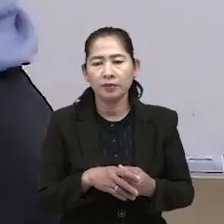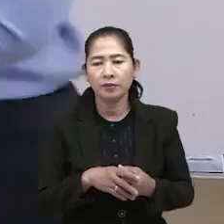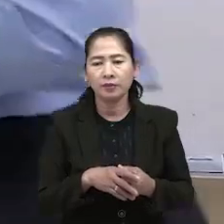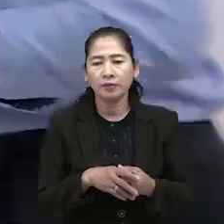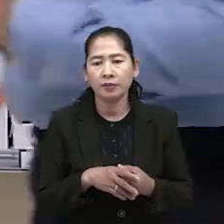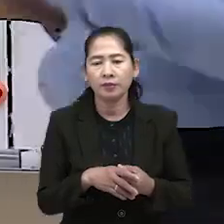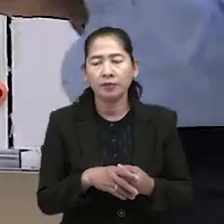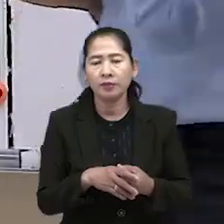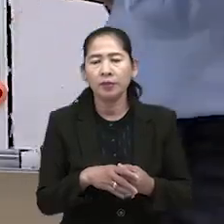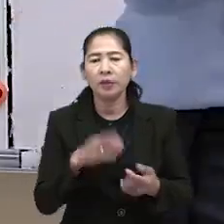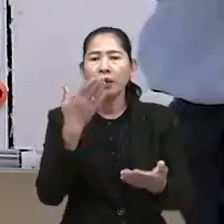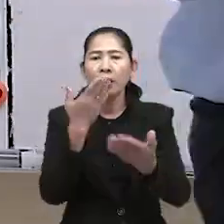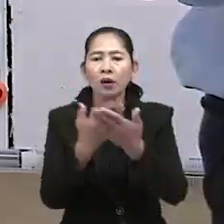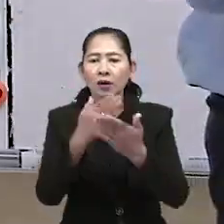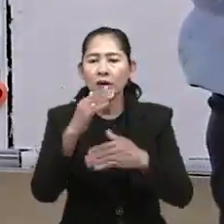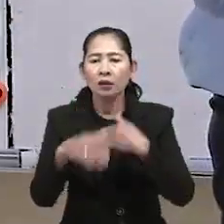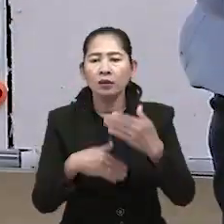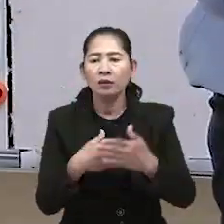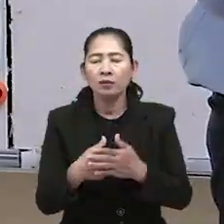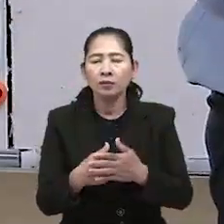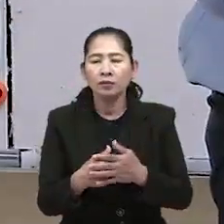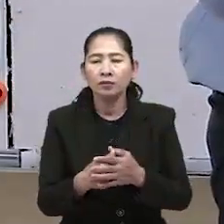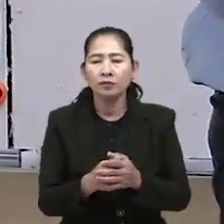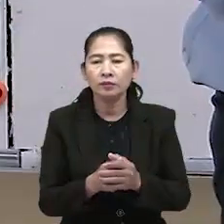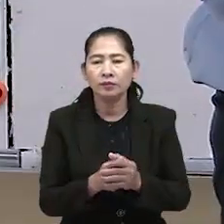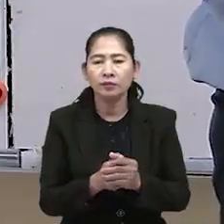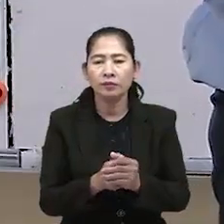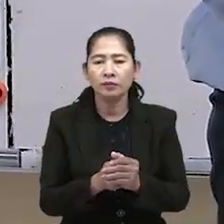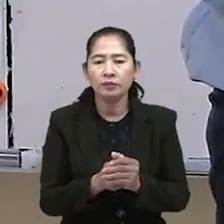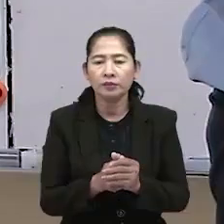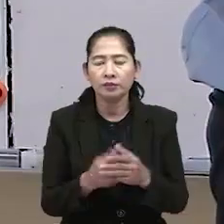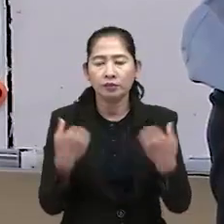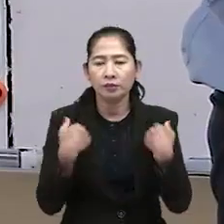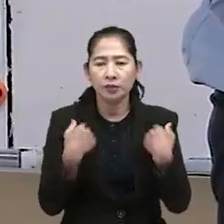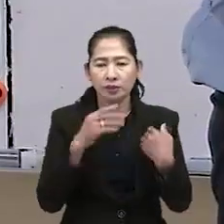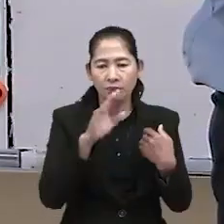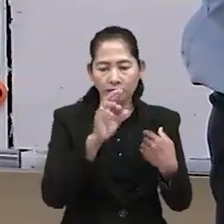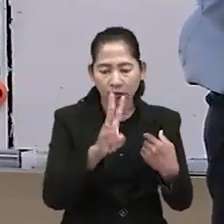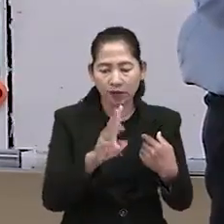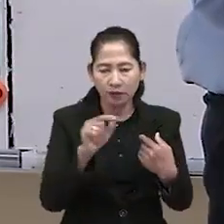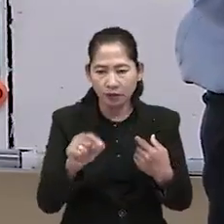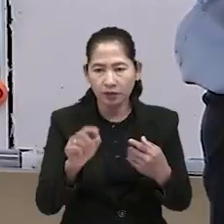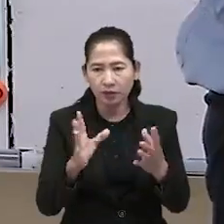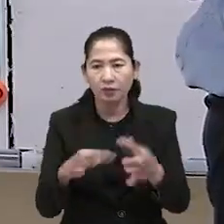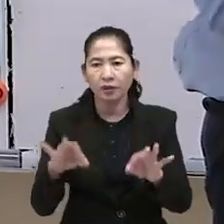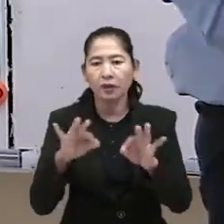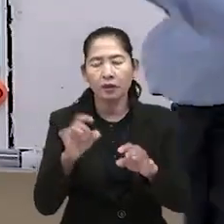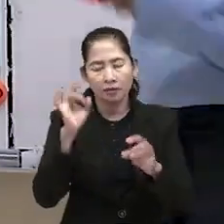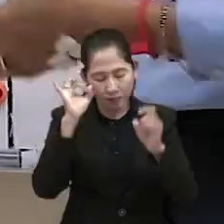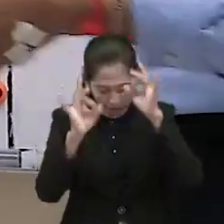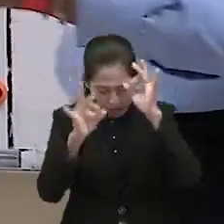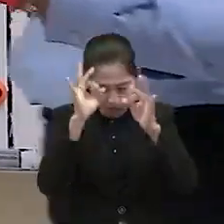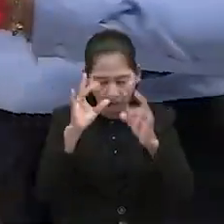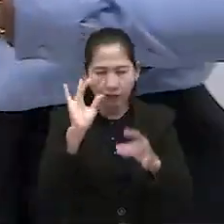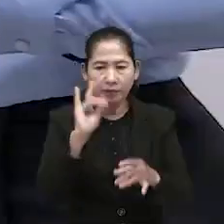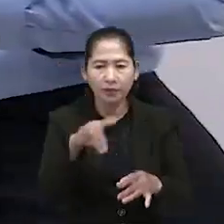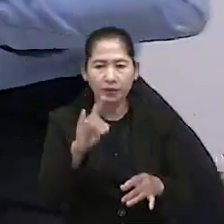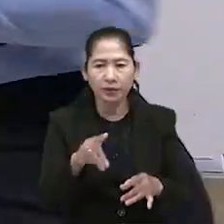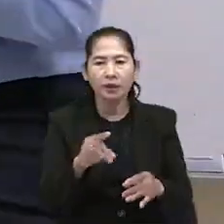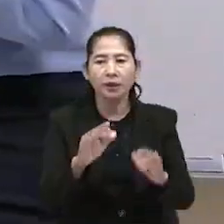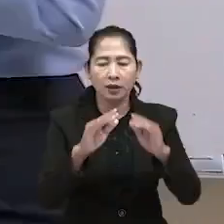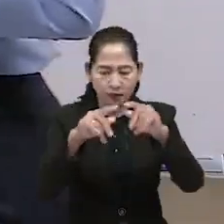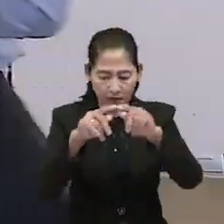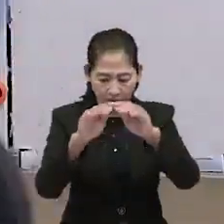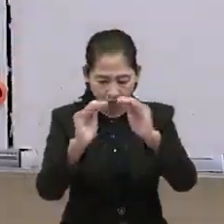ចាអរគុណច្រើនទាំងអស់គ្នាមិញគឺនៅក្នុងតួសក្តិមាន3ចំណុចសំខាន់ក្នុងការបរិភិស័តទី1គឺស